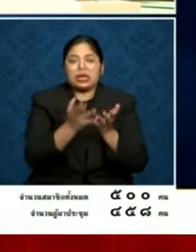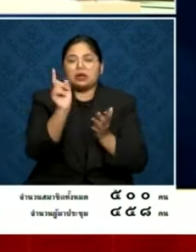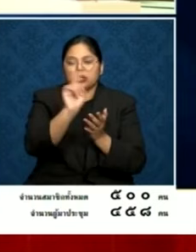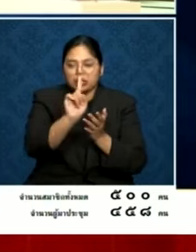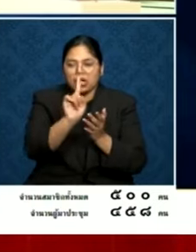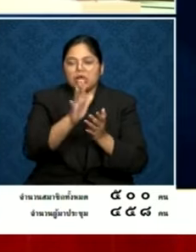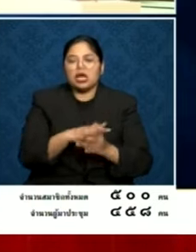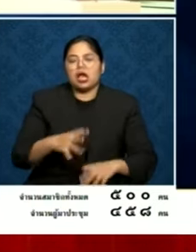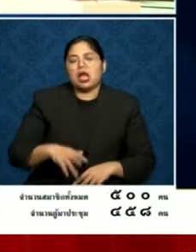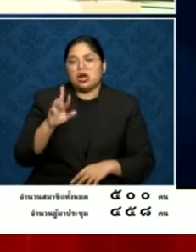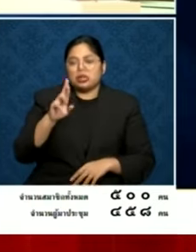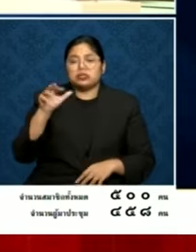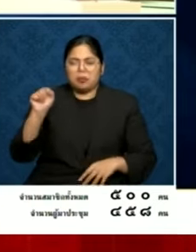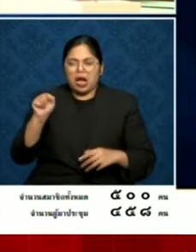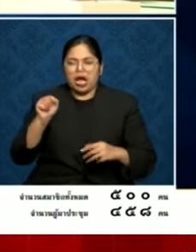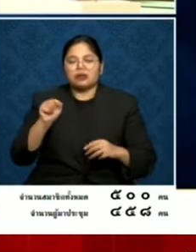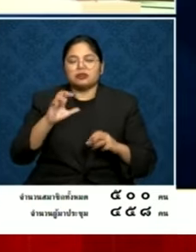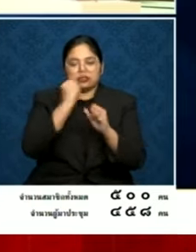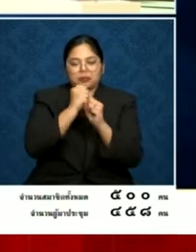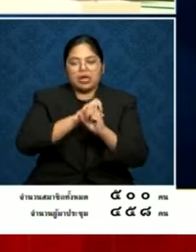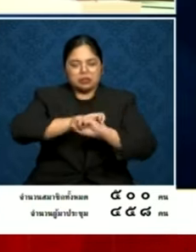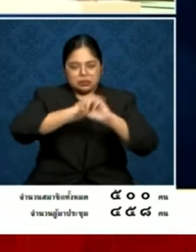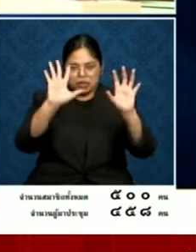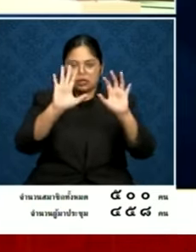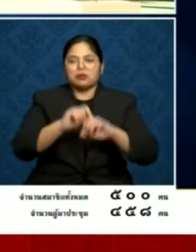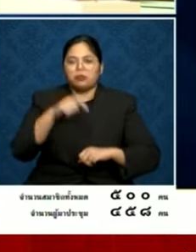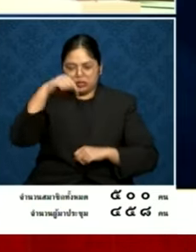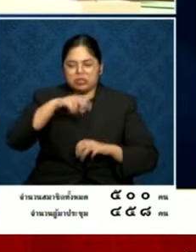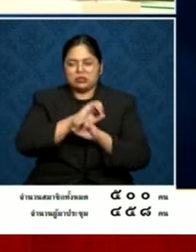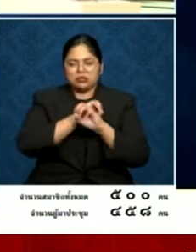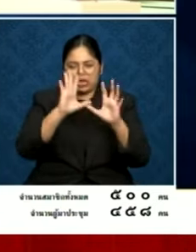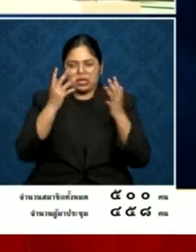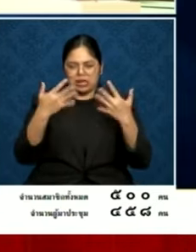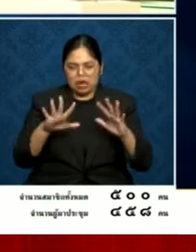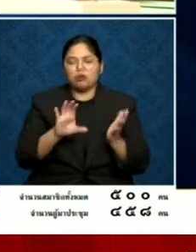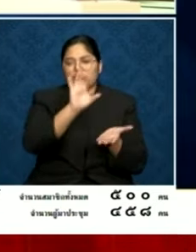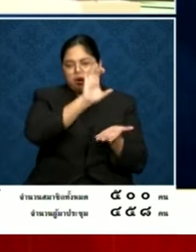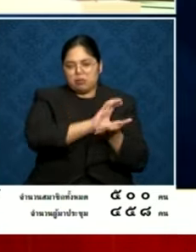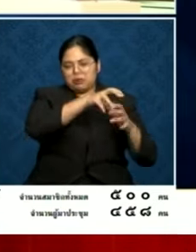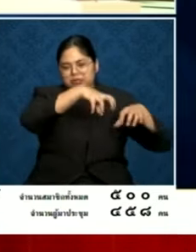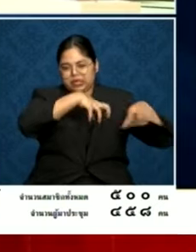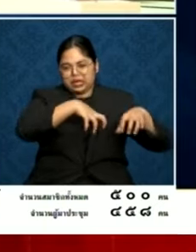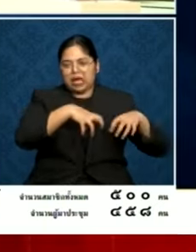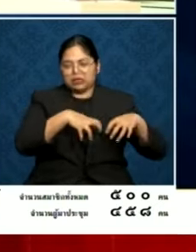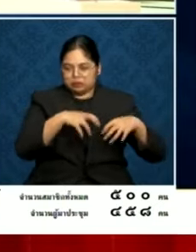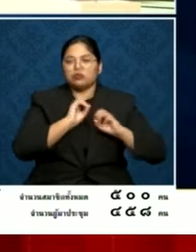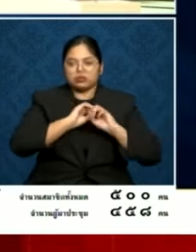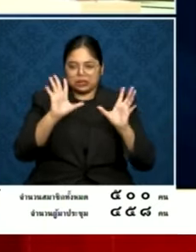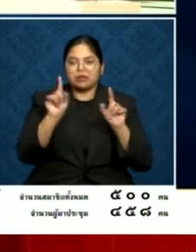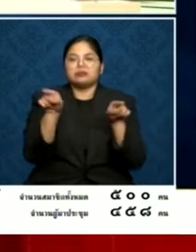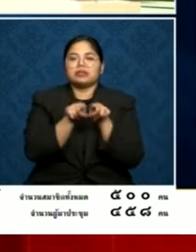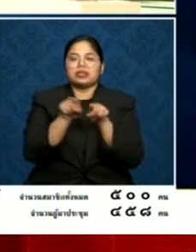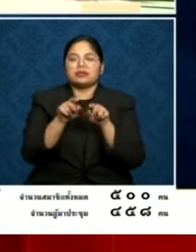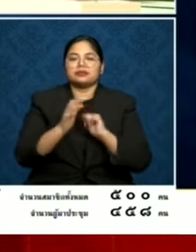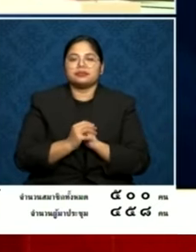มีการเรียกรับผลประโยชน์นะครับรีดไถรีดนาทาเลนพี่น้องประชาชนนะครับหลักนิติธรรมถูกทำล